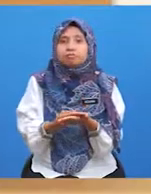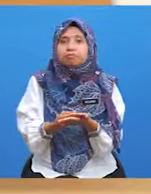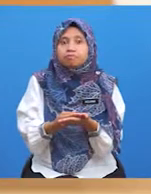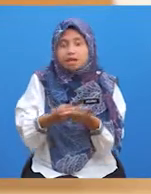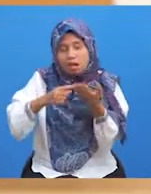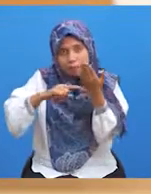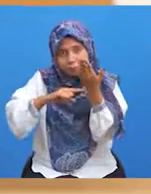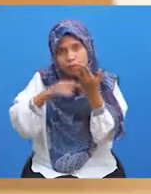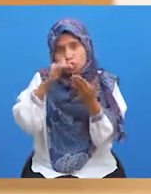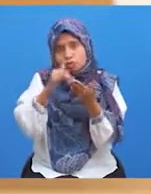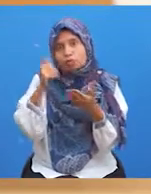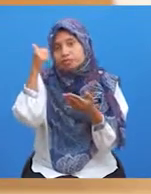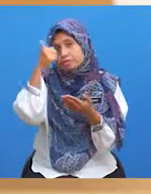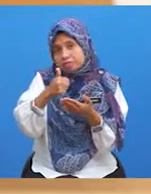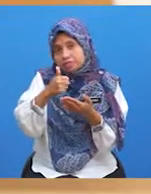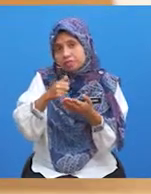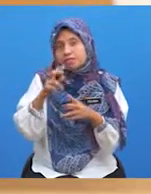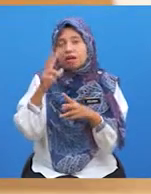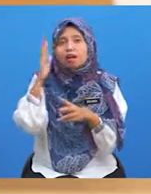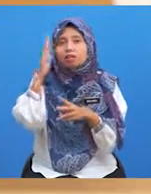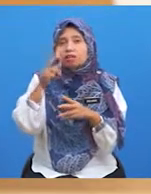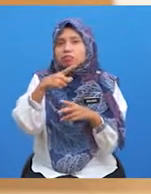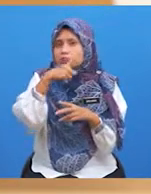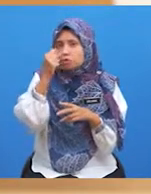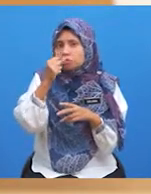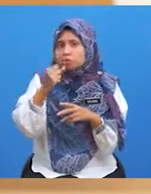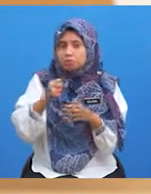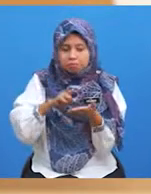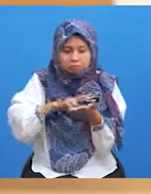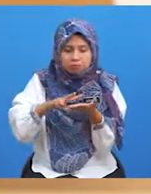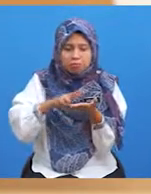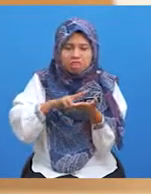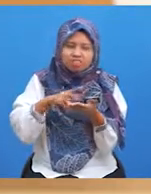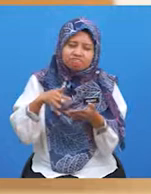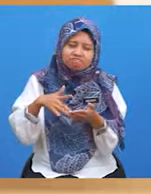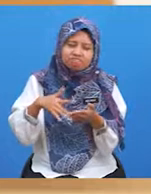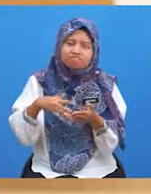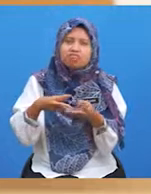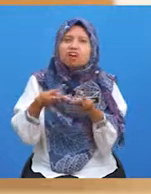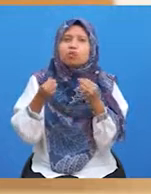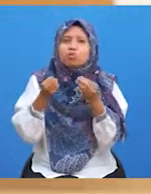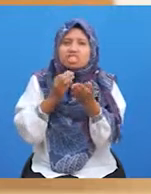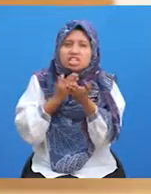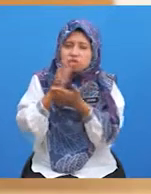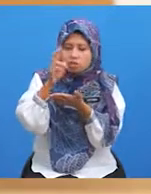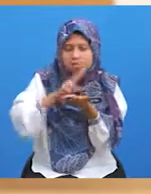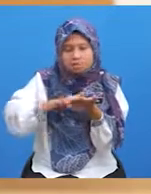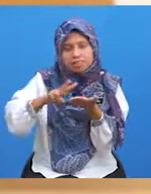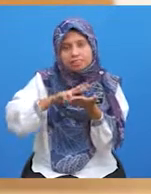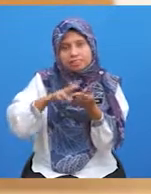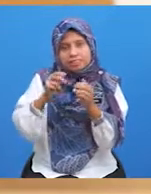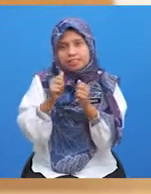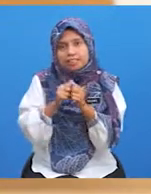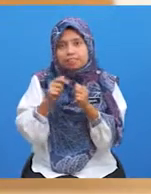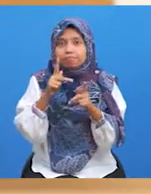Pendahuluan yang menarik akan menyebabkan pembaca ingin terus membaca. Dengan